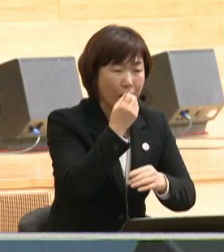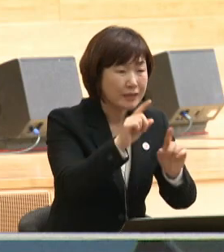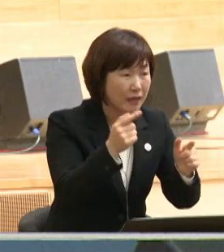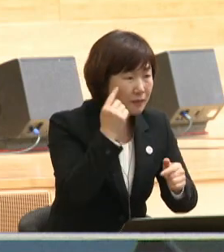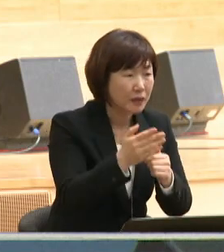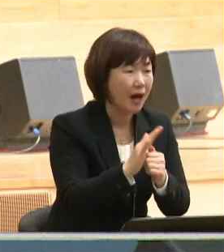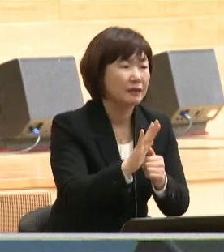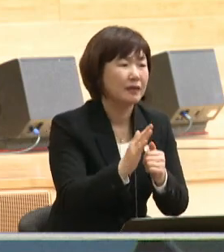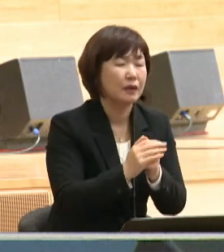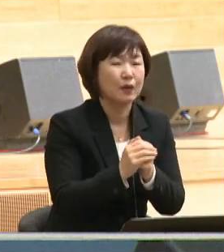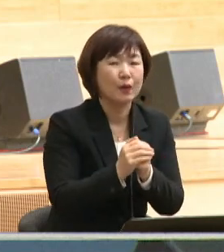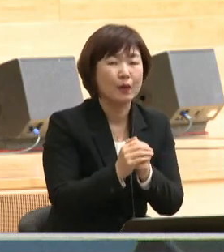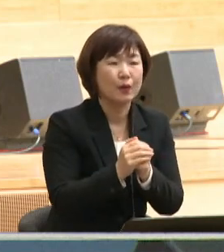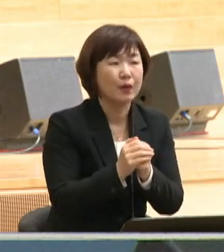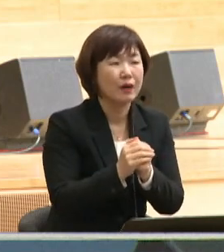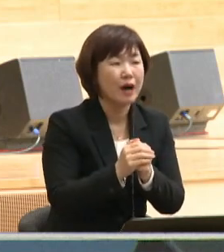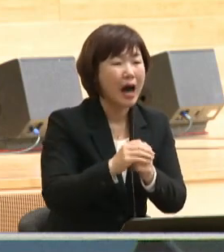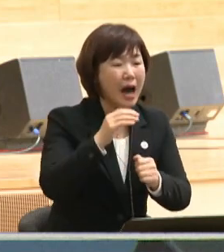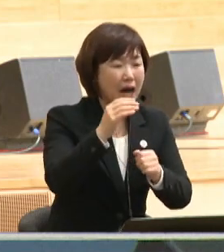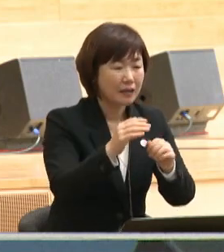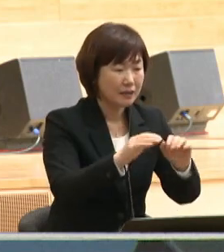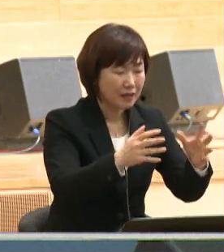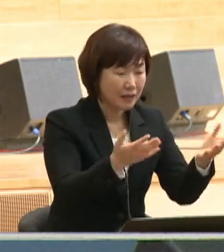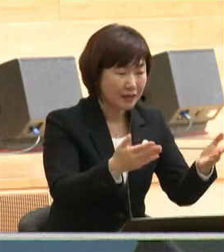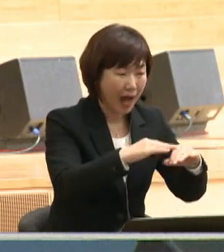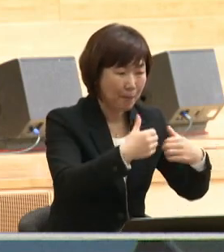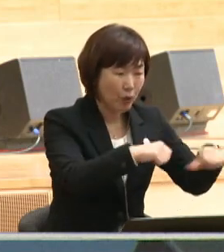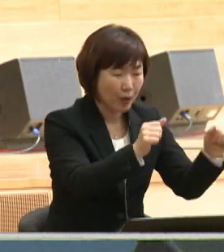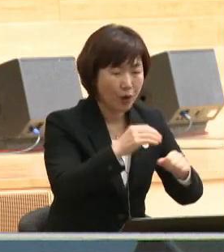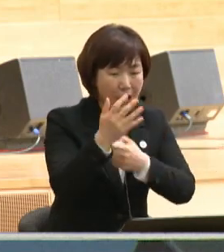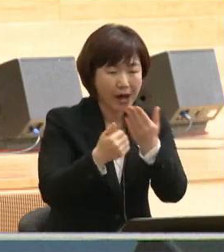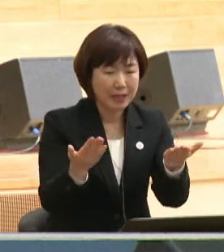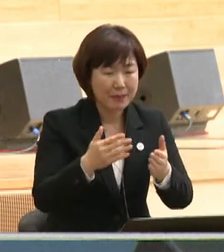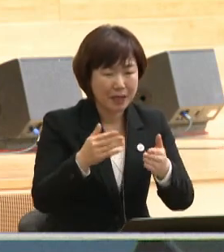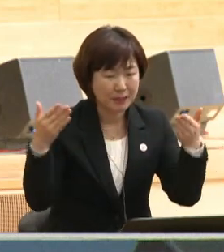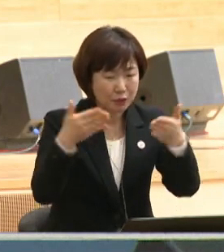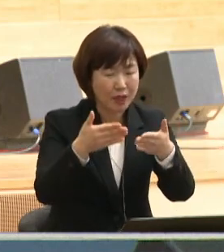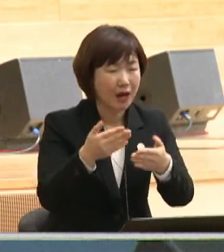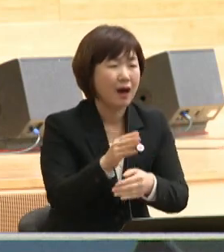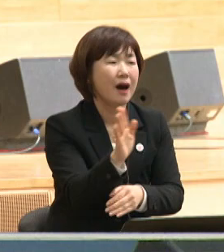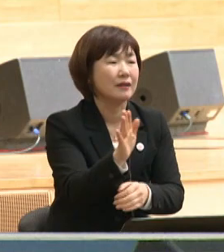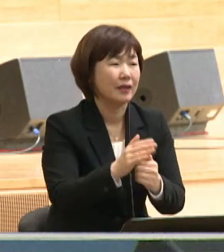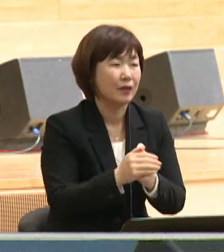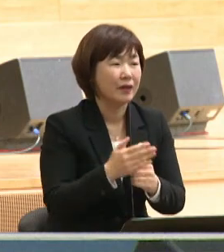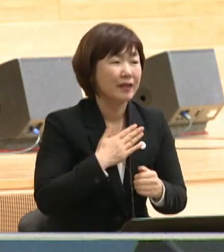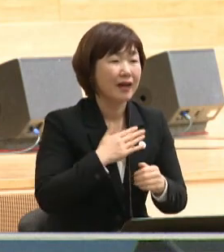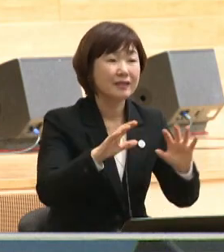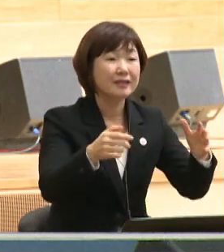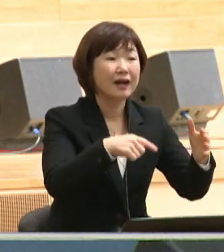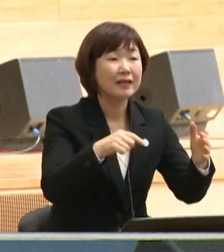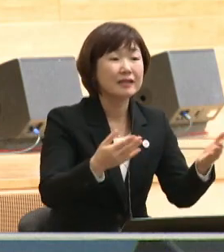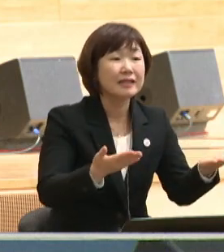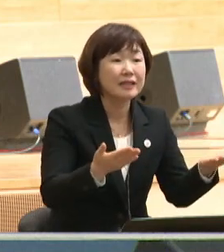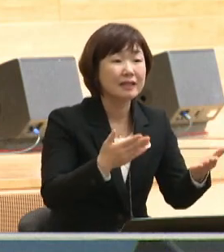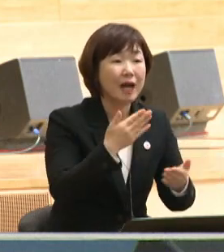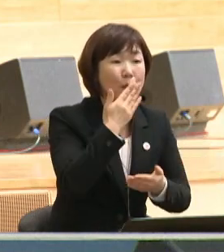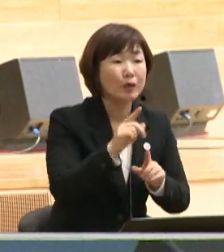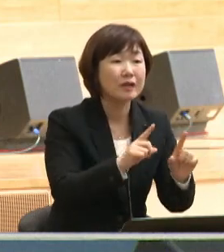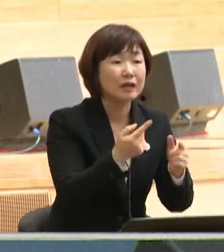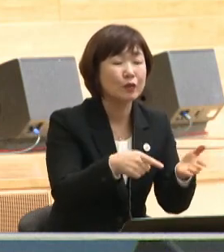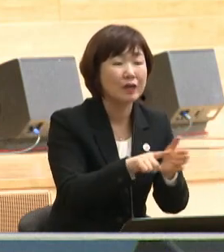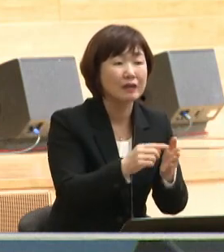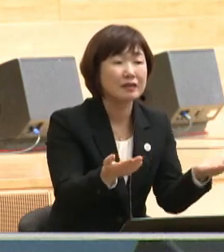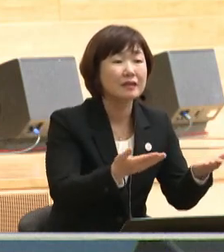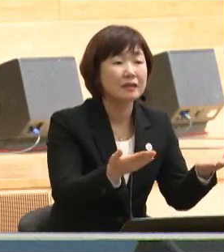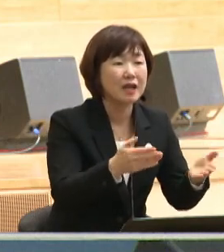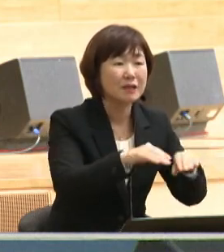일에만 마음을 쏟으라는 그런 이야기도 아니에요 우리가 세상 가운데에서 가져야 할 직업이나 자신의 생기를 위하여 하는